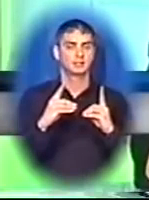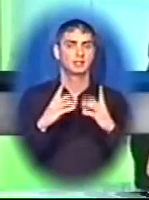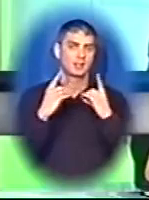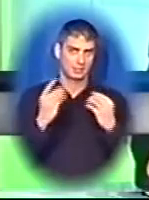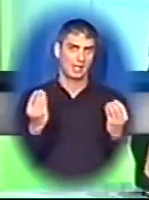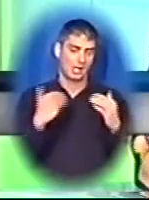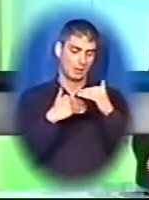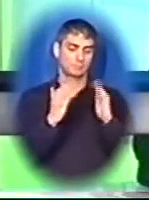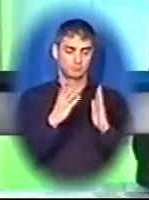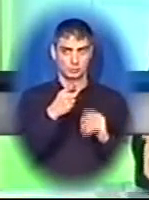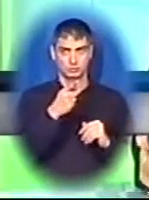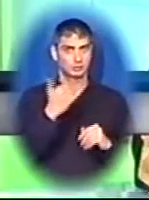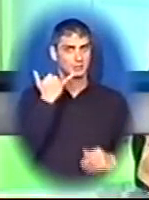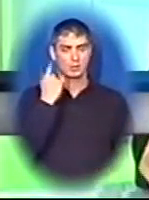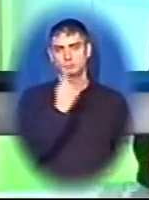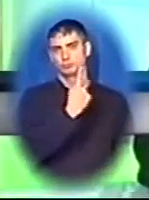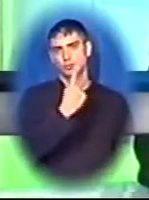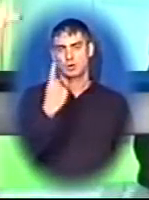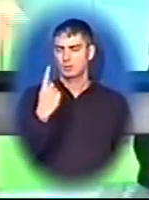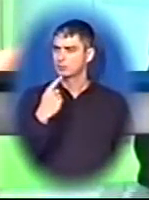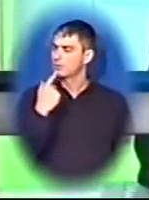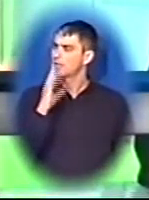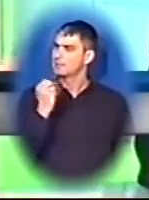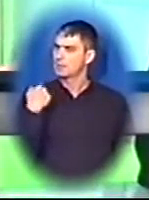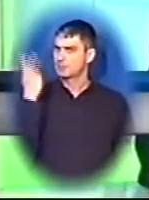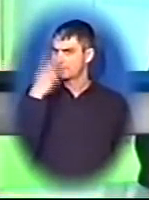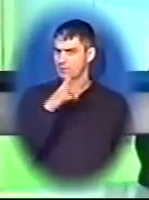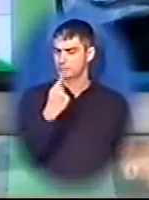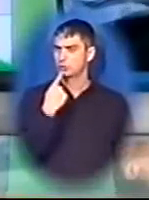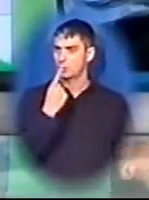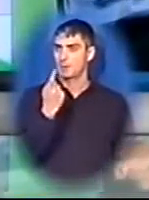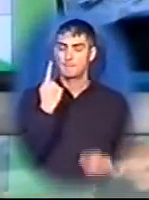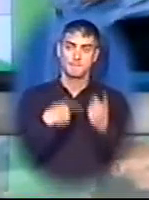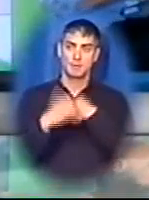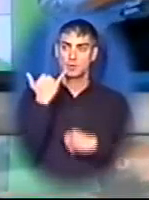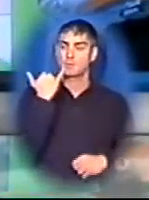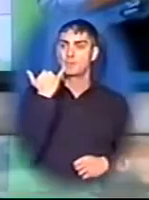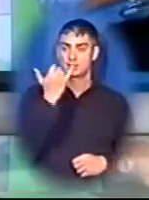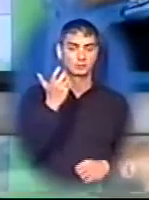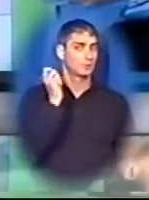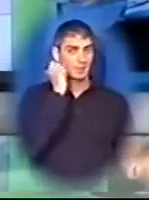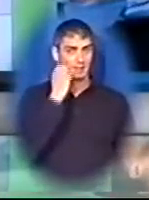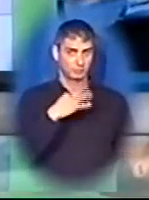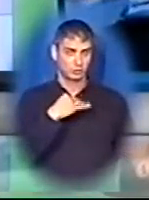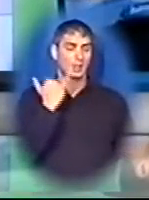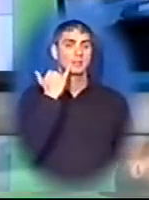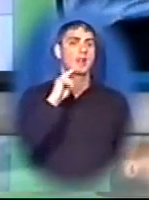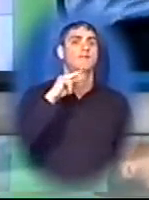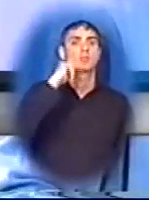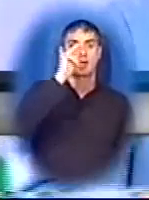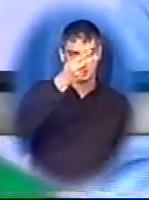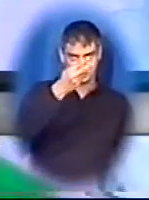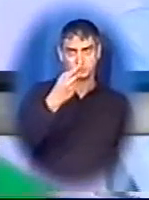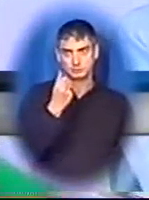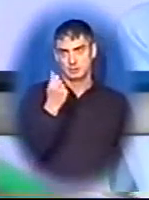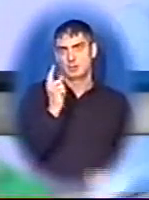דרך המכשיר הסלולרי שנמצא אצל כל אחד. זאת אומרת, בעצם אם אני מבין נכון מה שאתה אומר, במקום להתקשר מהמכשיר הסלולרי שלי למכשיר סלולרי אחר,